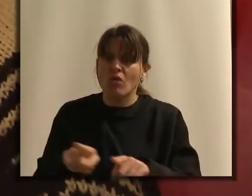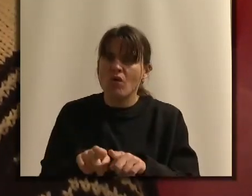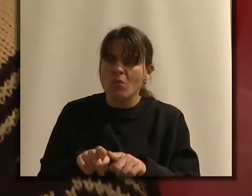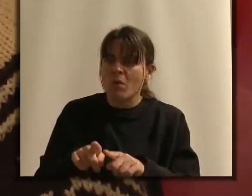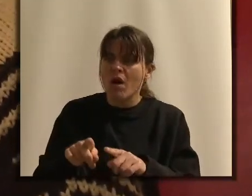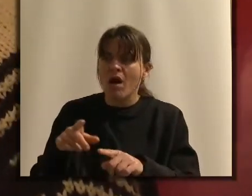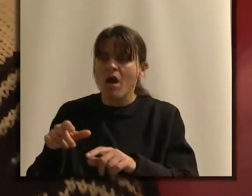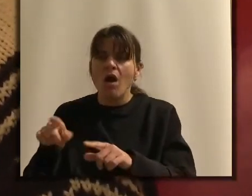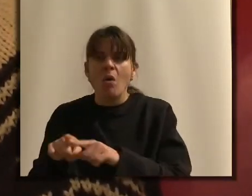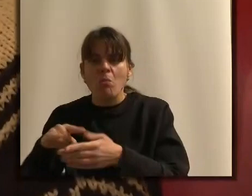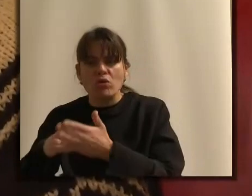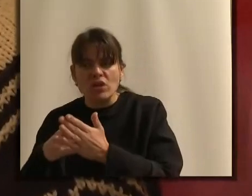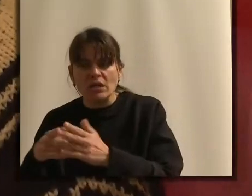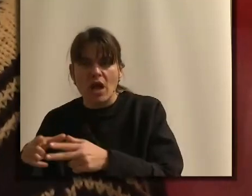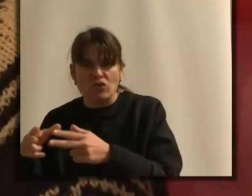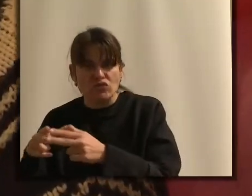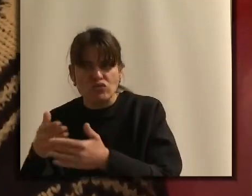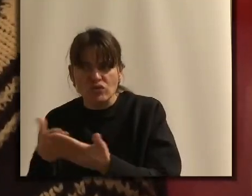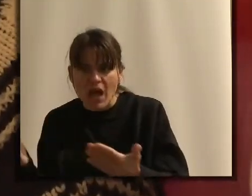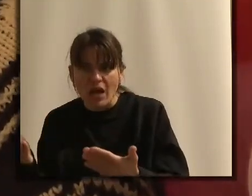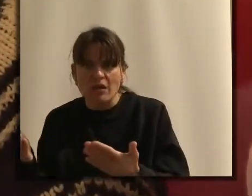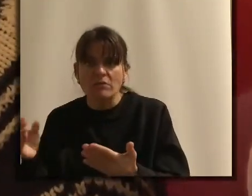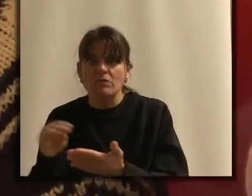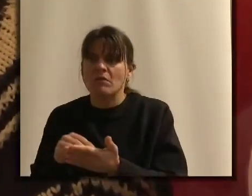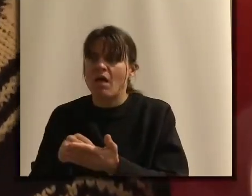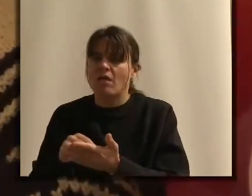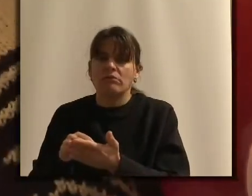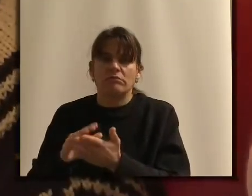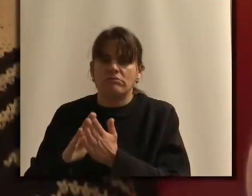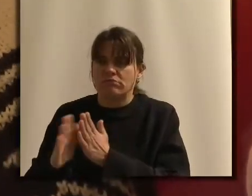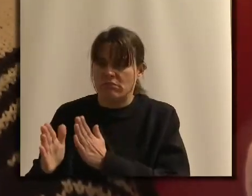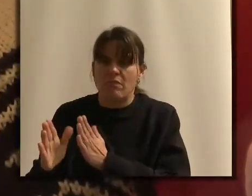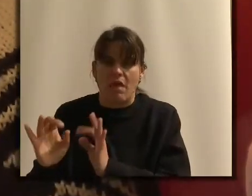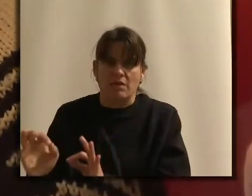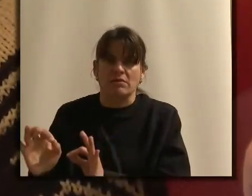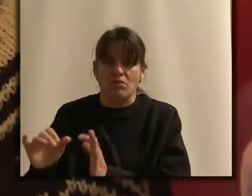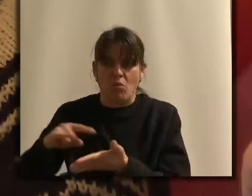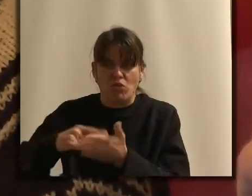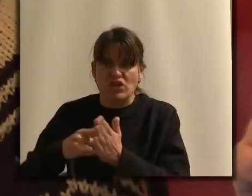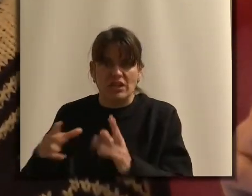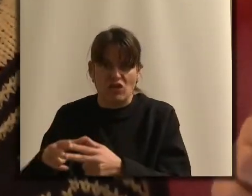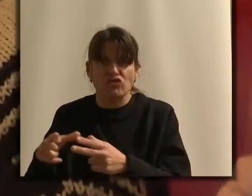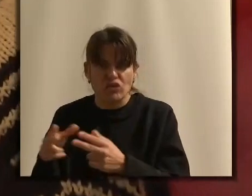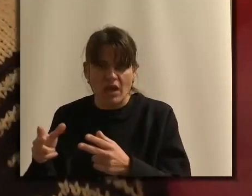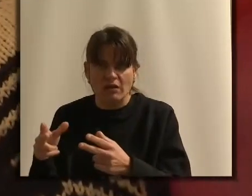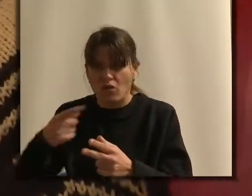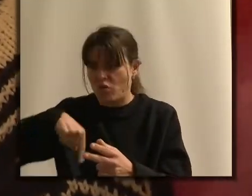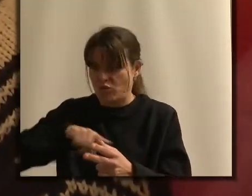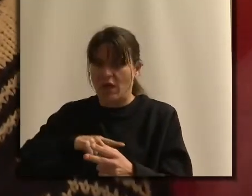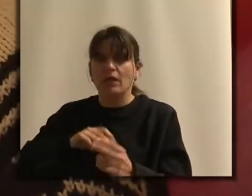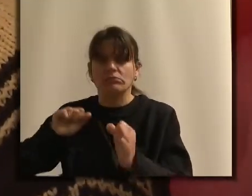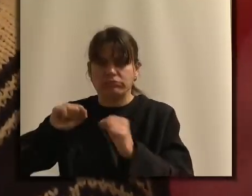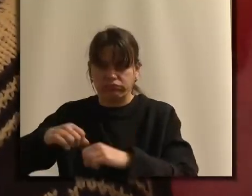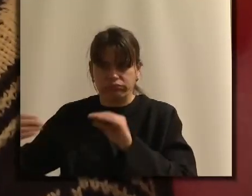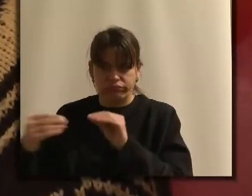social que es du a terme, que es porta, que vagi a l'immoble, és projecte social, per tant, amb això ja estem absolutament